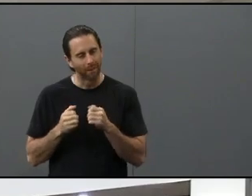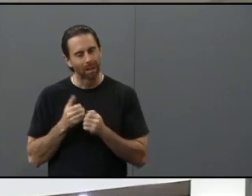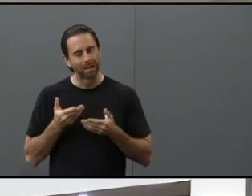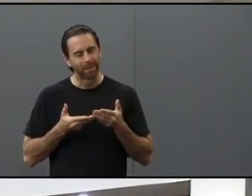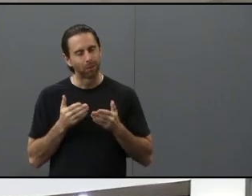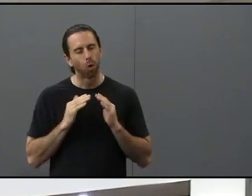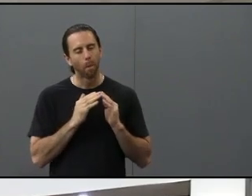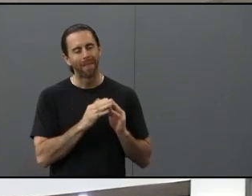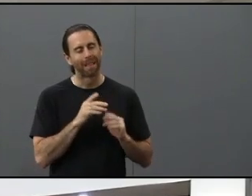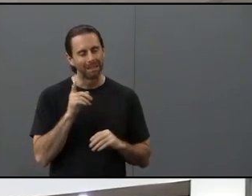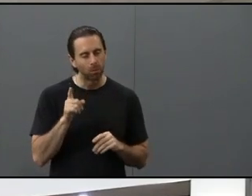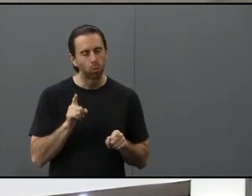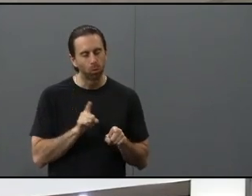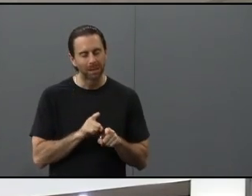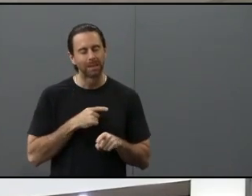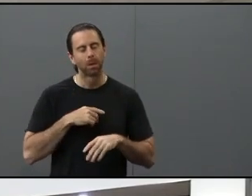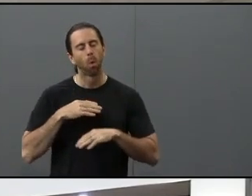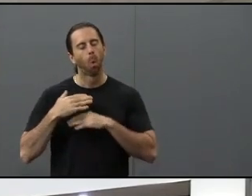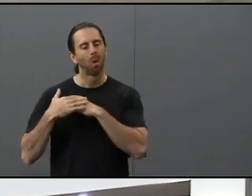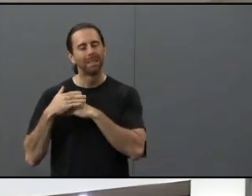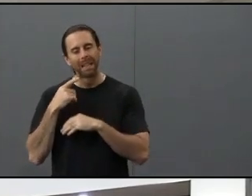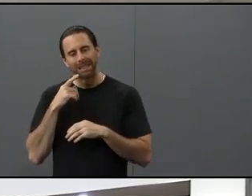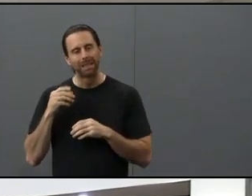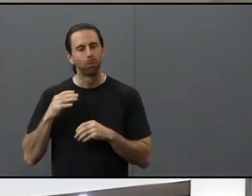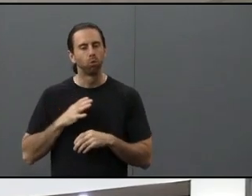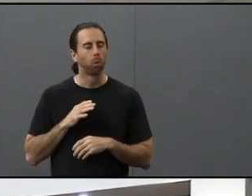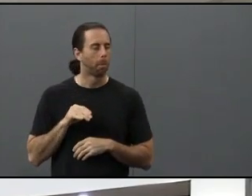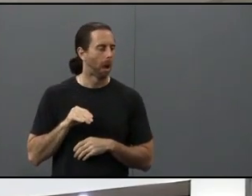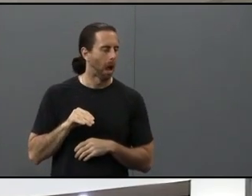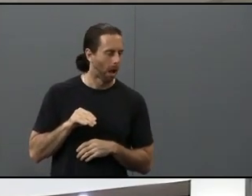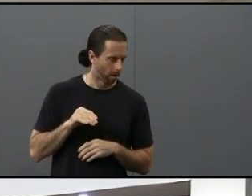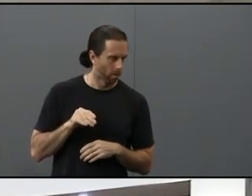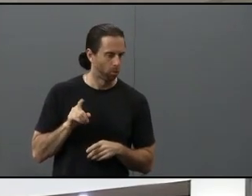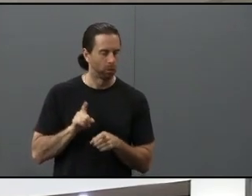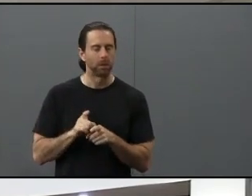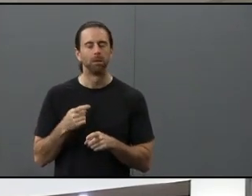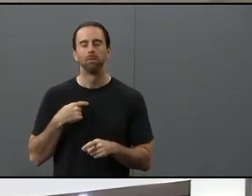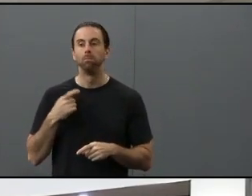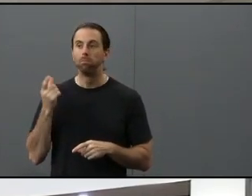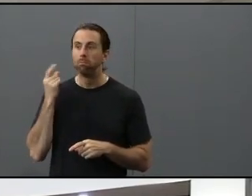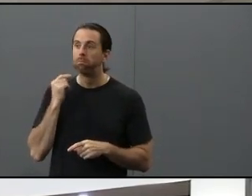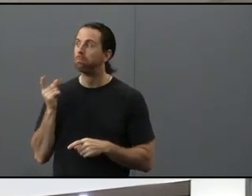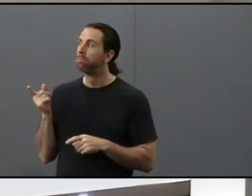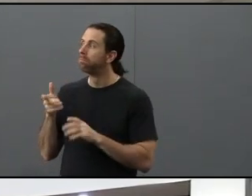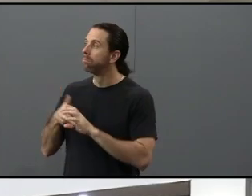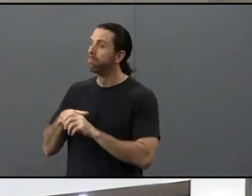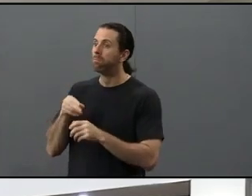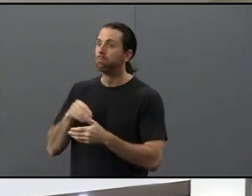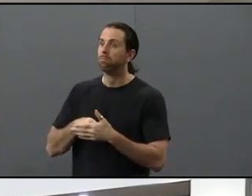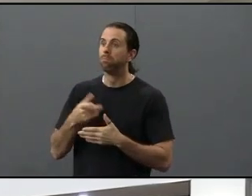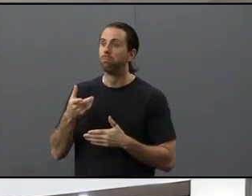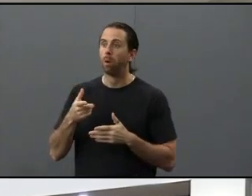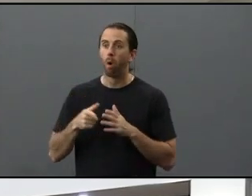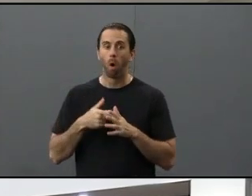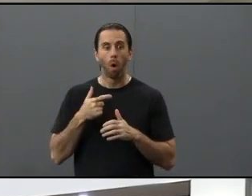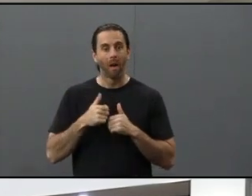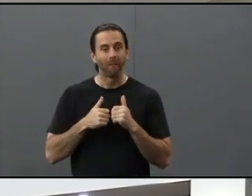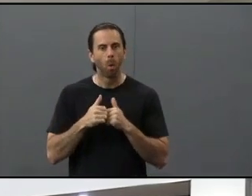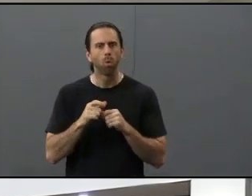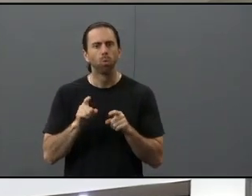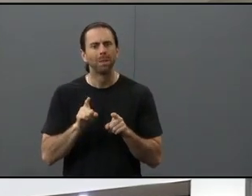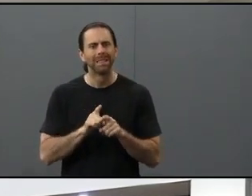d'urbanisme puis avec notre conseiller monsieur mass et nous avons appris que vous étiez actuellement dans un processus de refonde du règlement